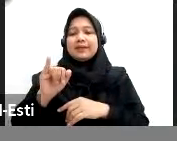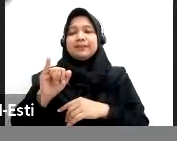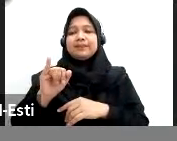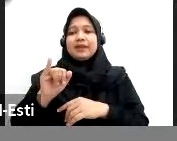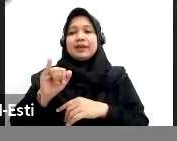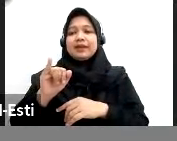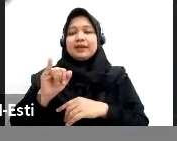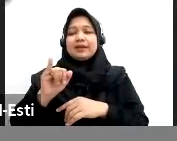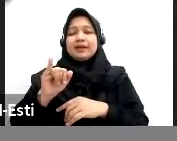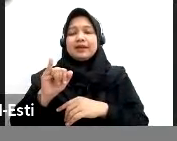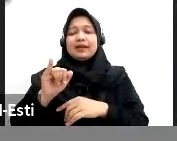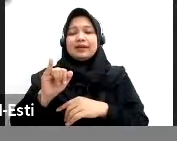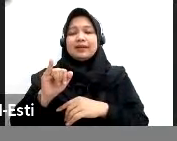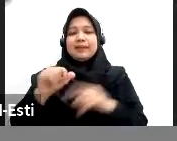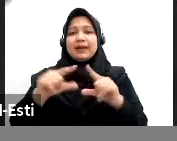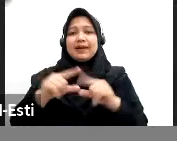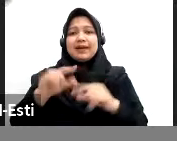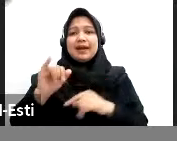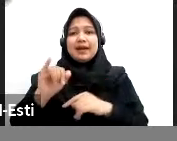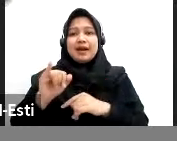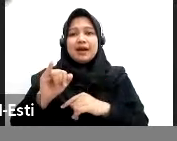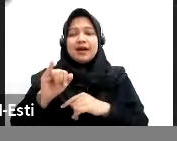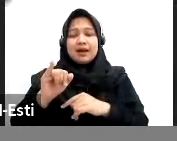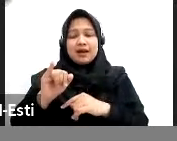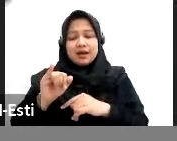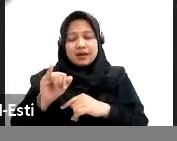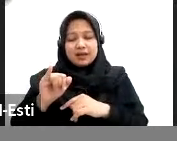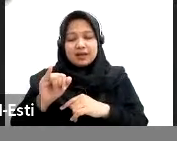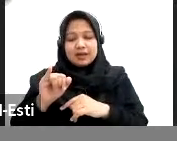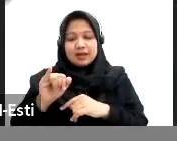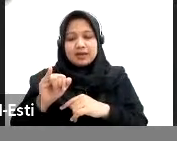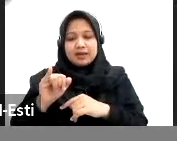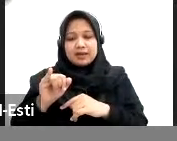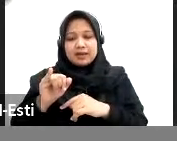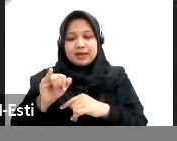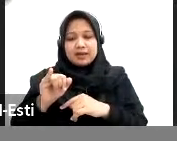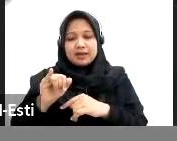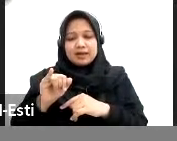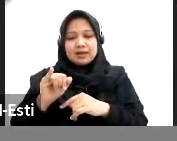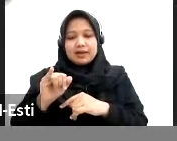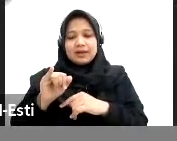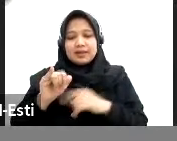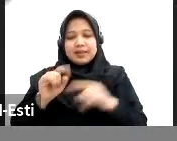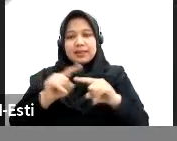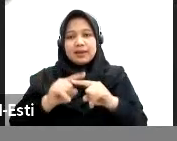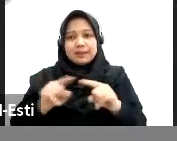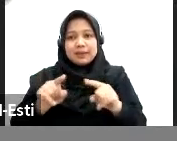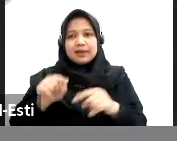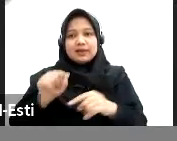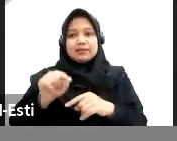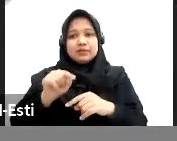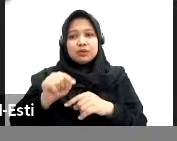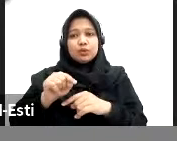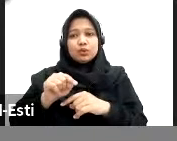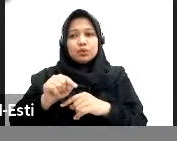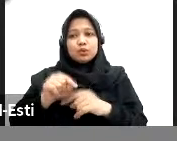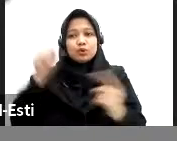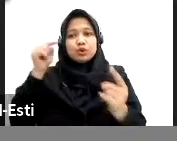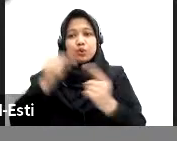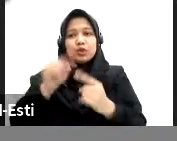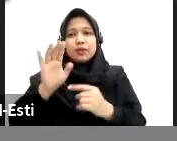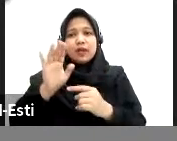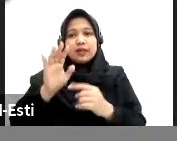tapi memang ini tidak dalam United di dalam kapasitas memutuskan sengketa yang terjadi